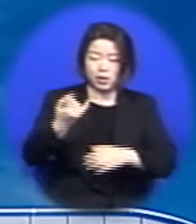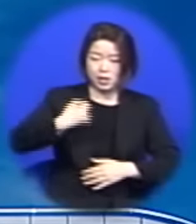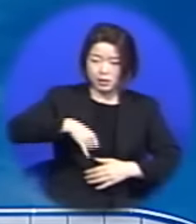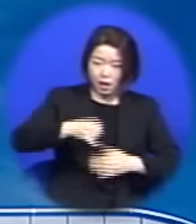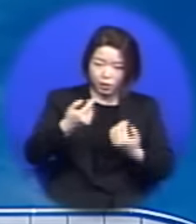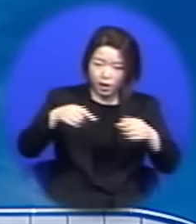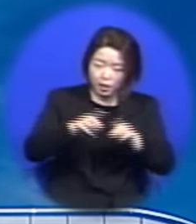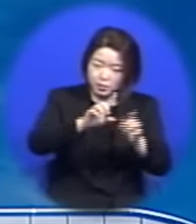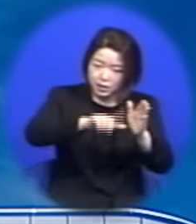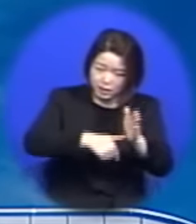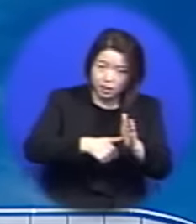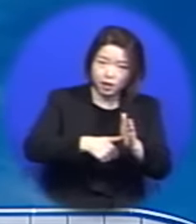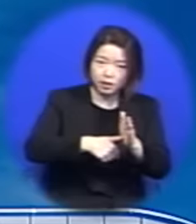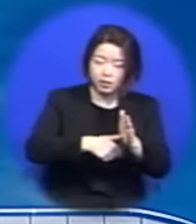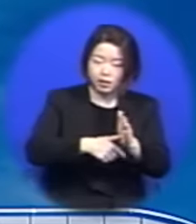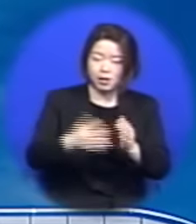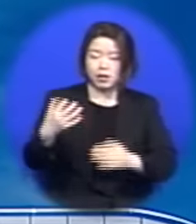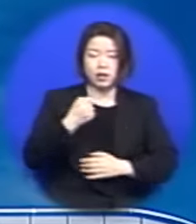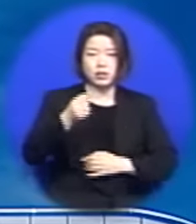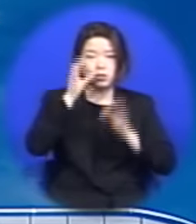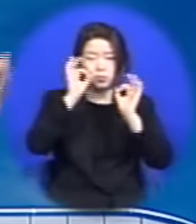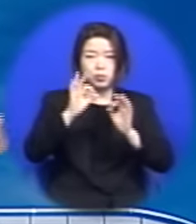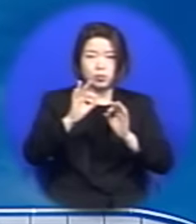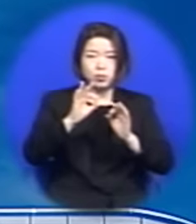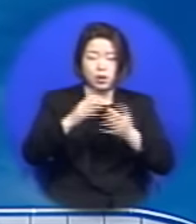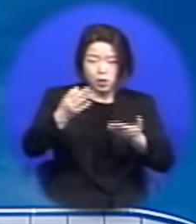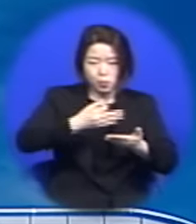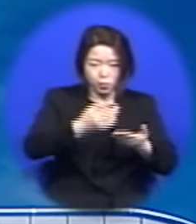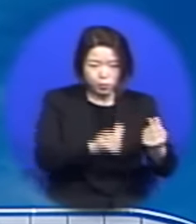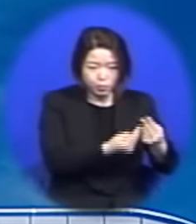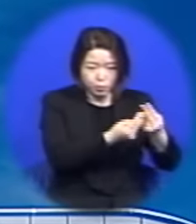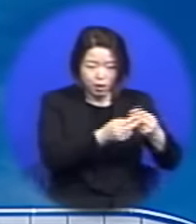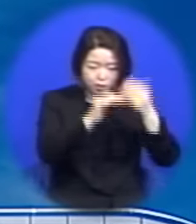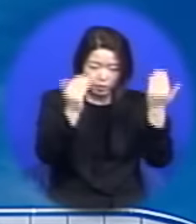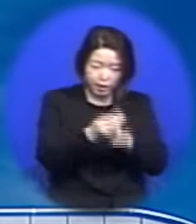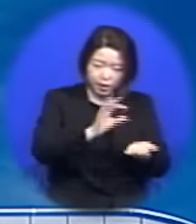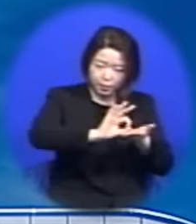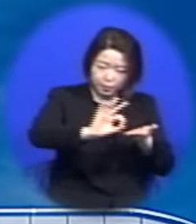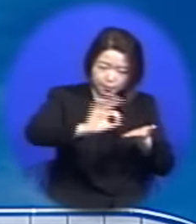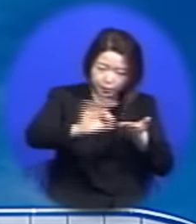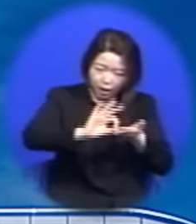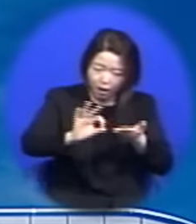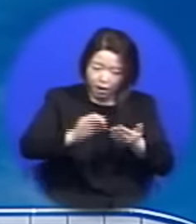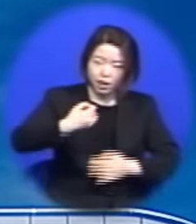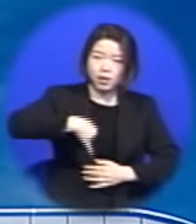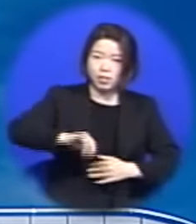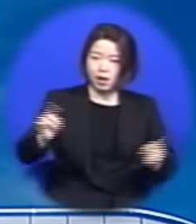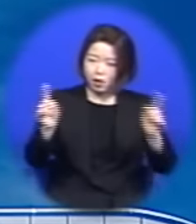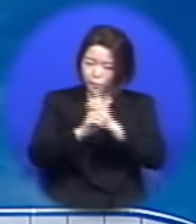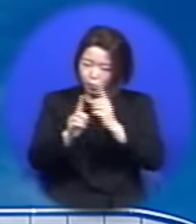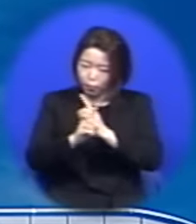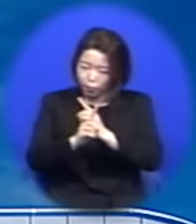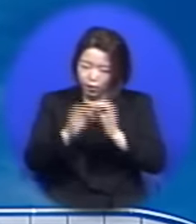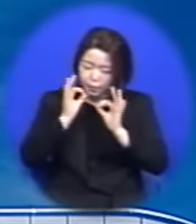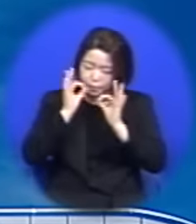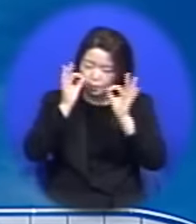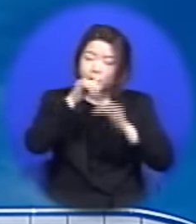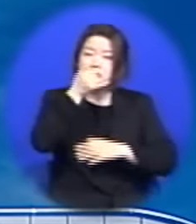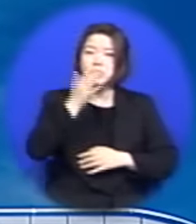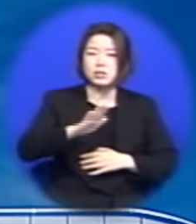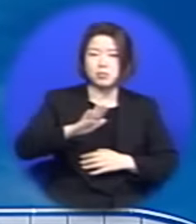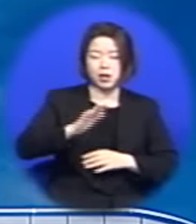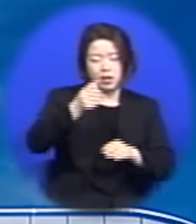가지고는 는 벌었던 그 돈 얼마 있는 거 다 들여가면서 딸을 고쳐보려고 하는데 이미